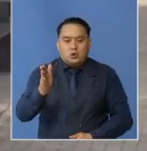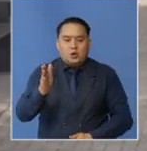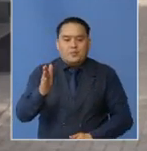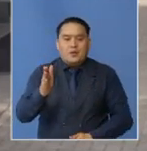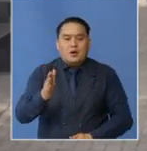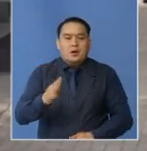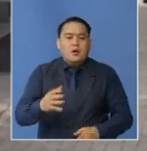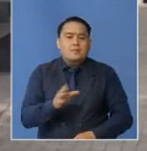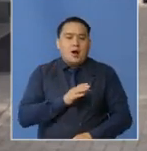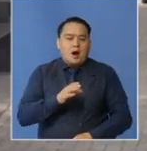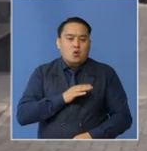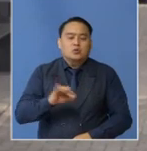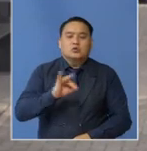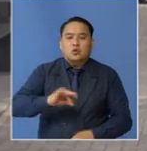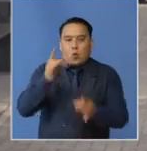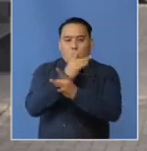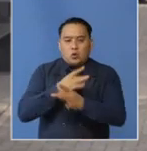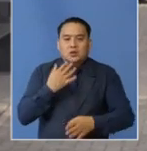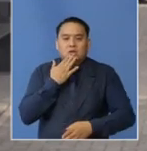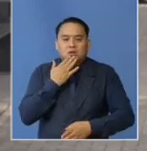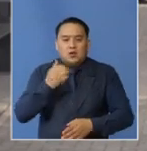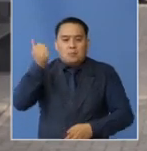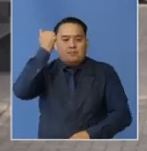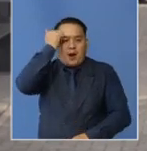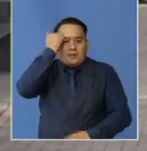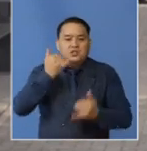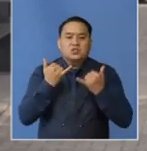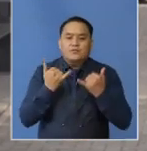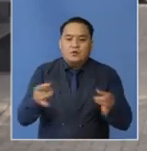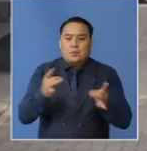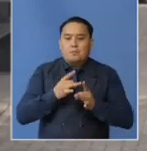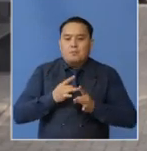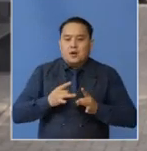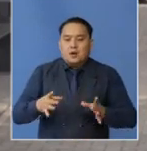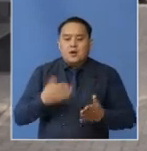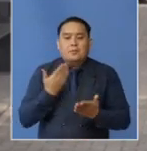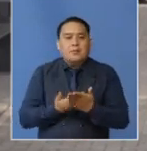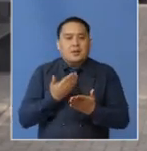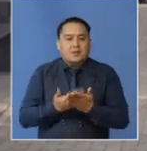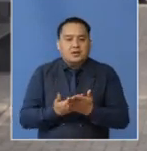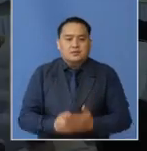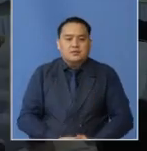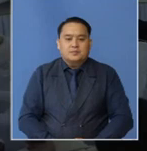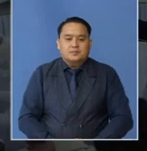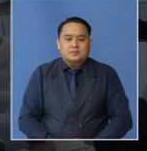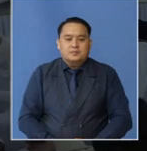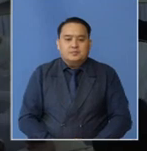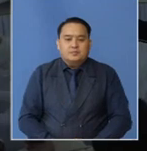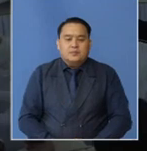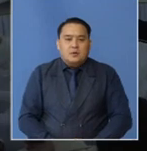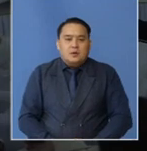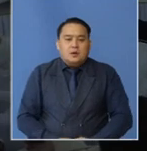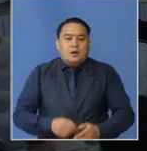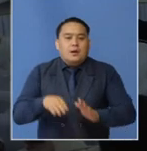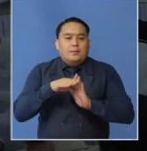образом, мы обогащаем нашу историю, культуру, национальную память. Сегодняшний юбилей является тому ярким подтверждением. Гвоздем программы